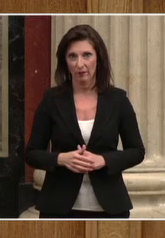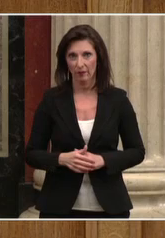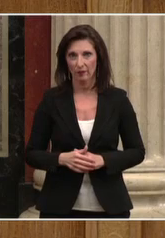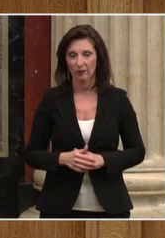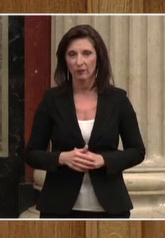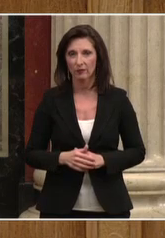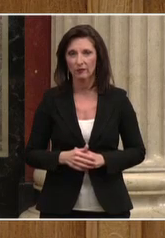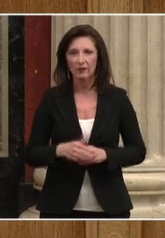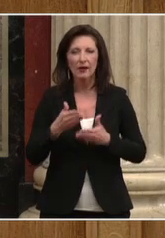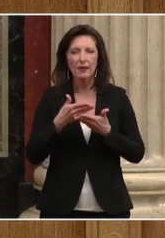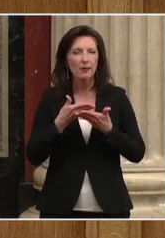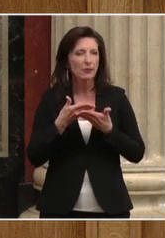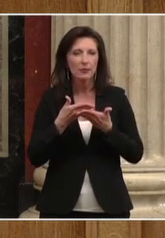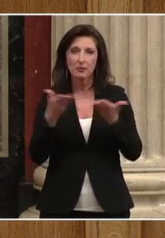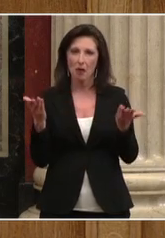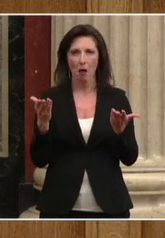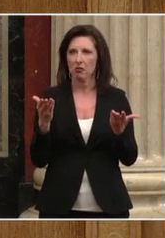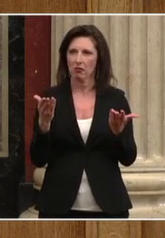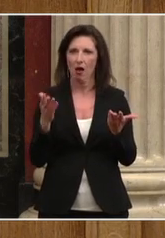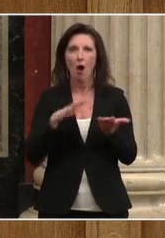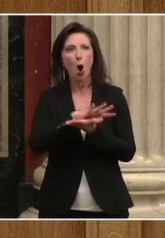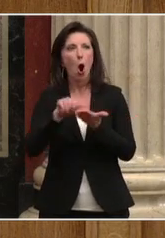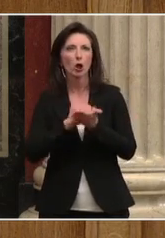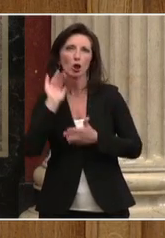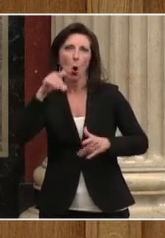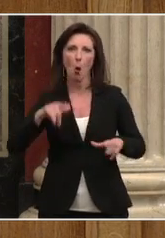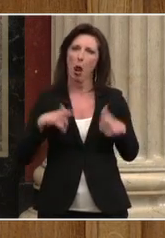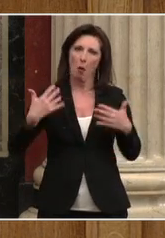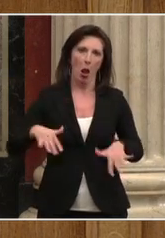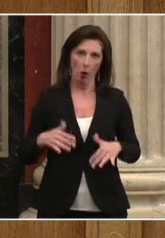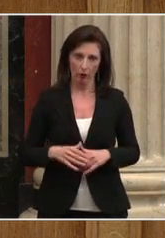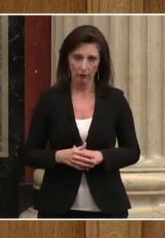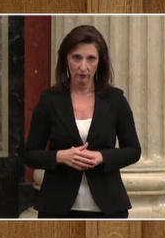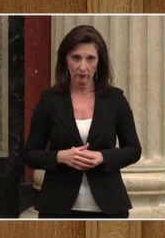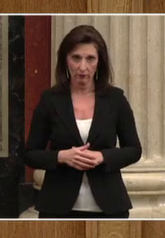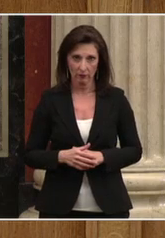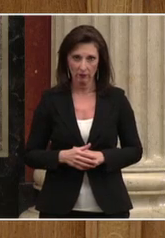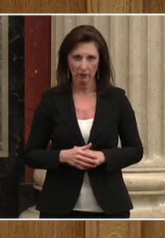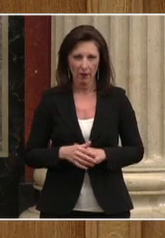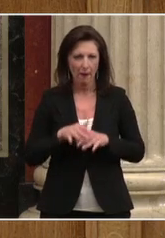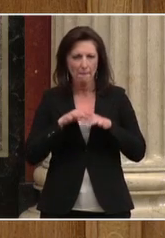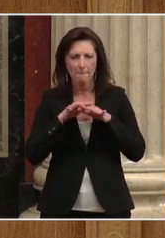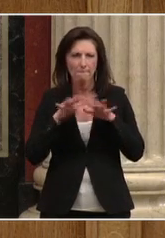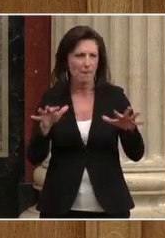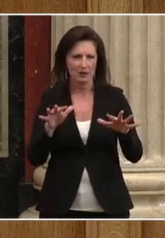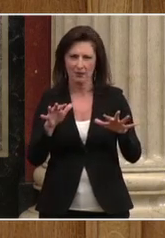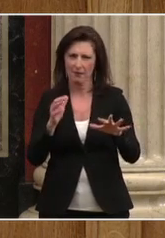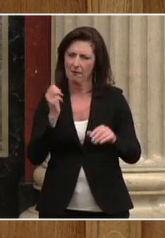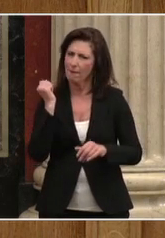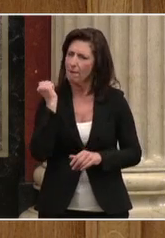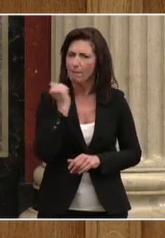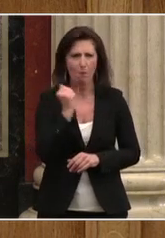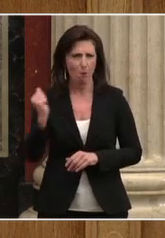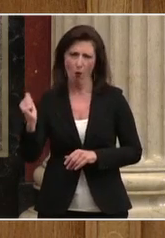Niemand hat den Holocaust einfach so überlebt. Den bürokratisierten Massenmord, der keine